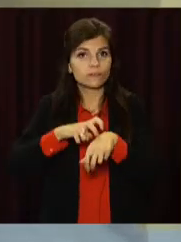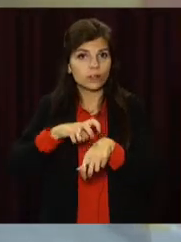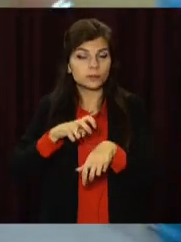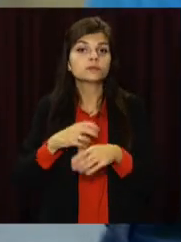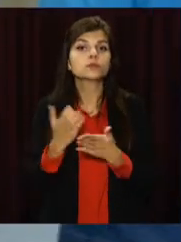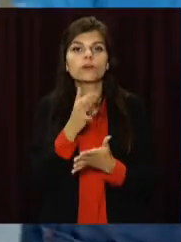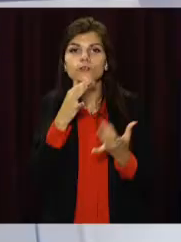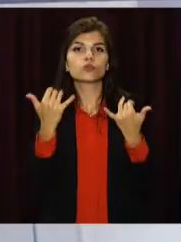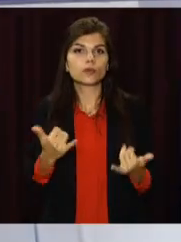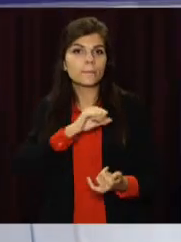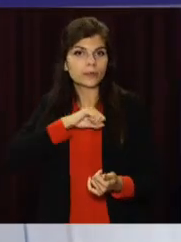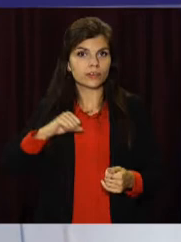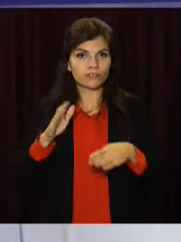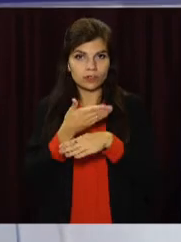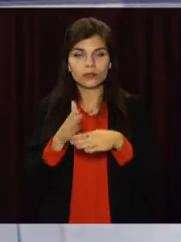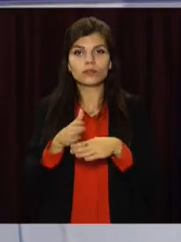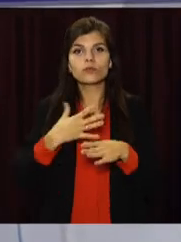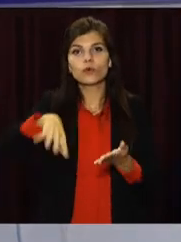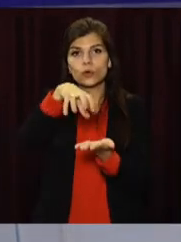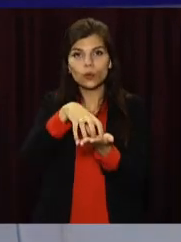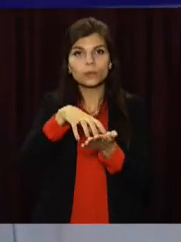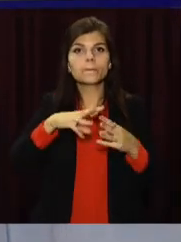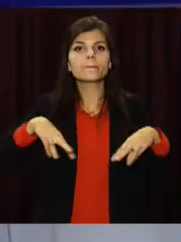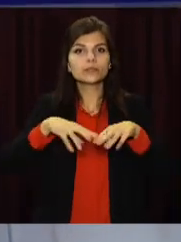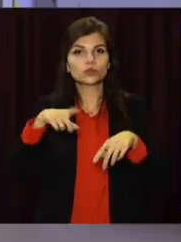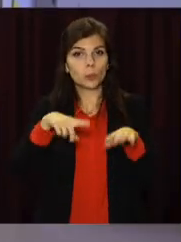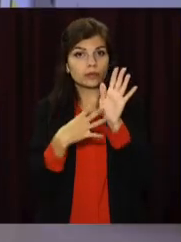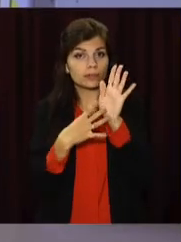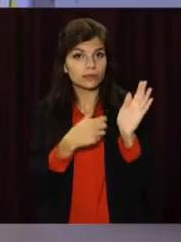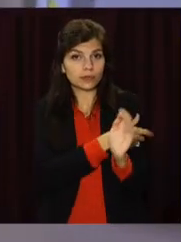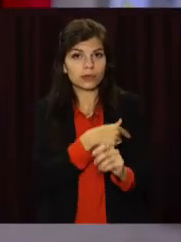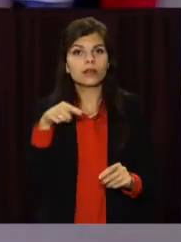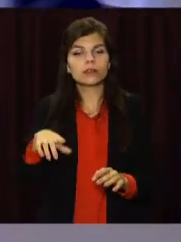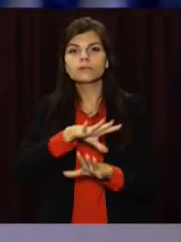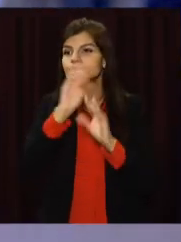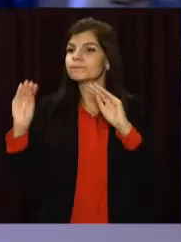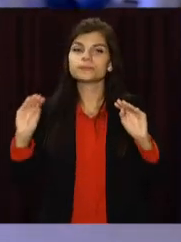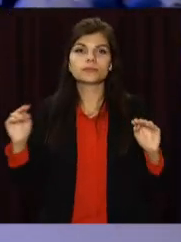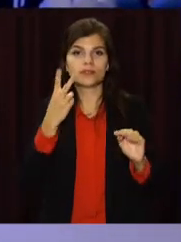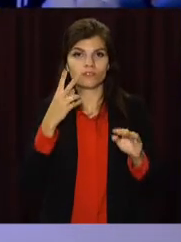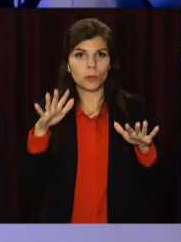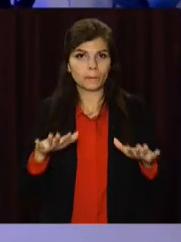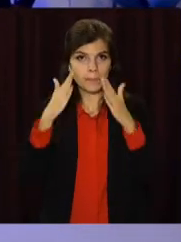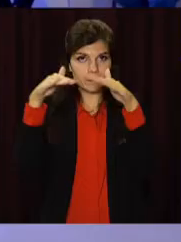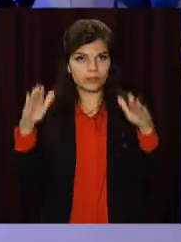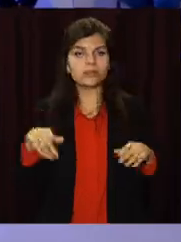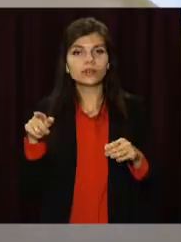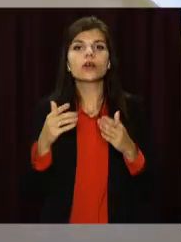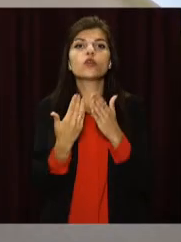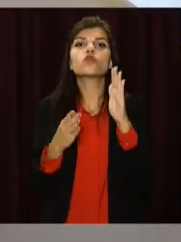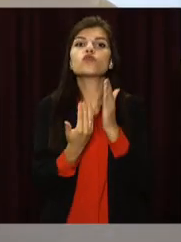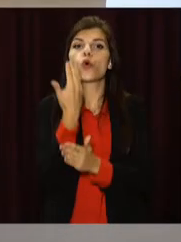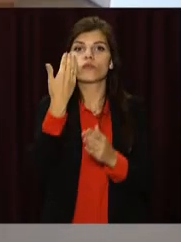вперше осучаснили педіатричне відділення в корпусі міської лікарні номер 9. Там облаштували двомісні палати, встановили нові